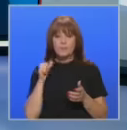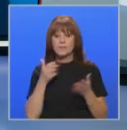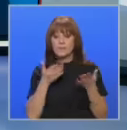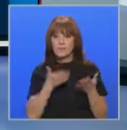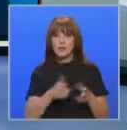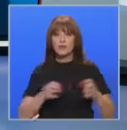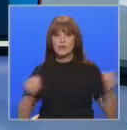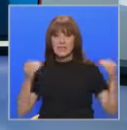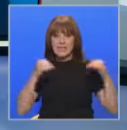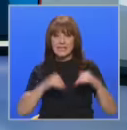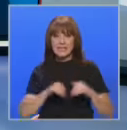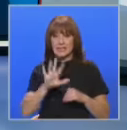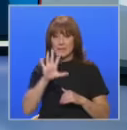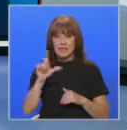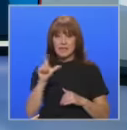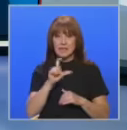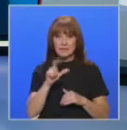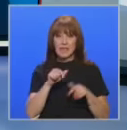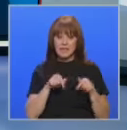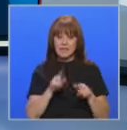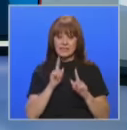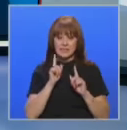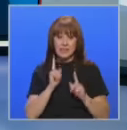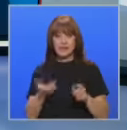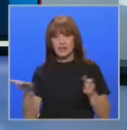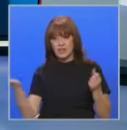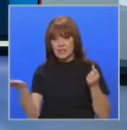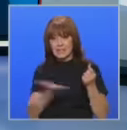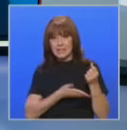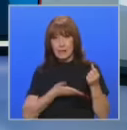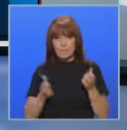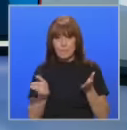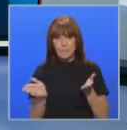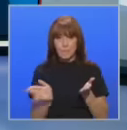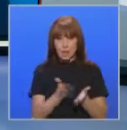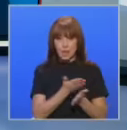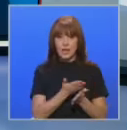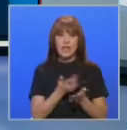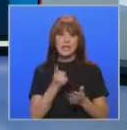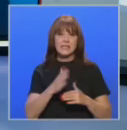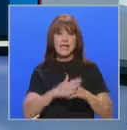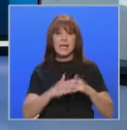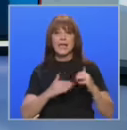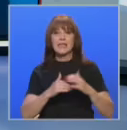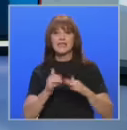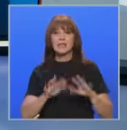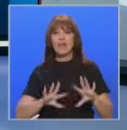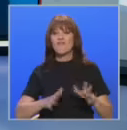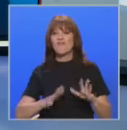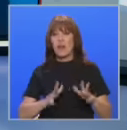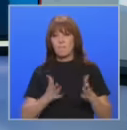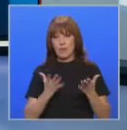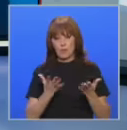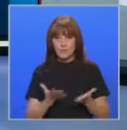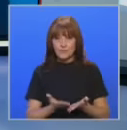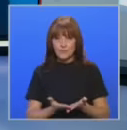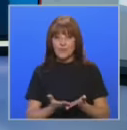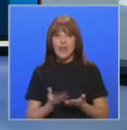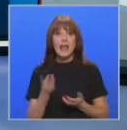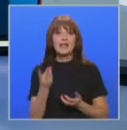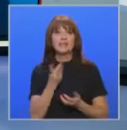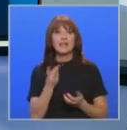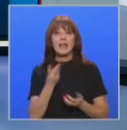5 септември. Днес трябваше да бъде досъборен с 100 тонен кран. На негово място ще бъде изграждано временно съоръжение. Третия